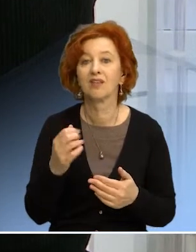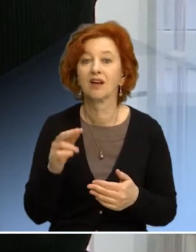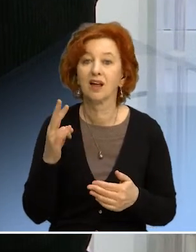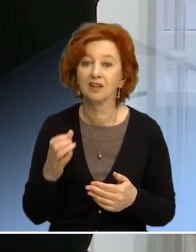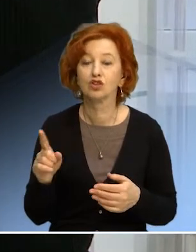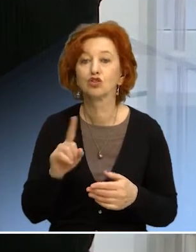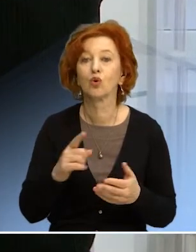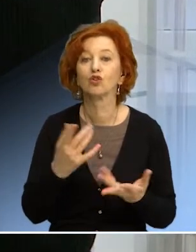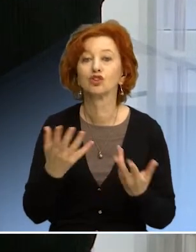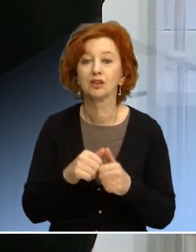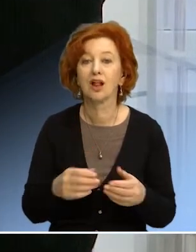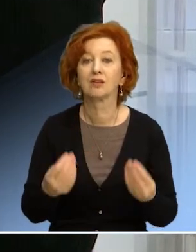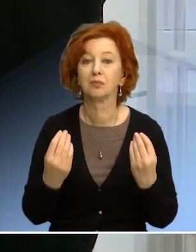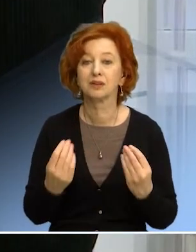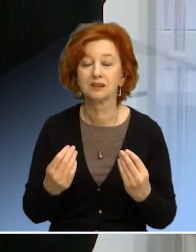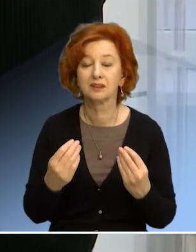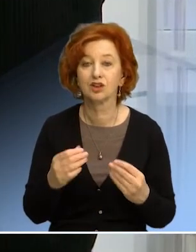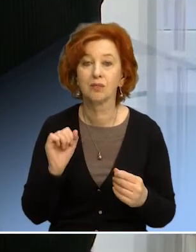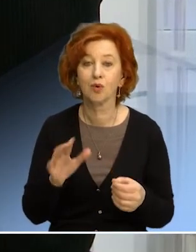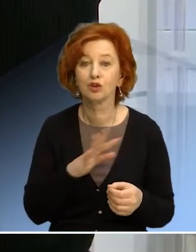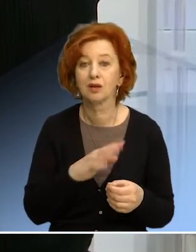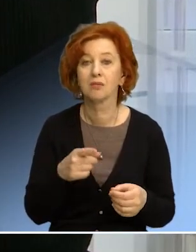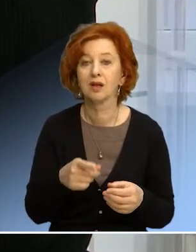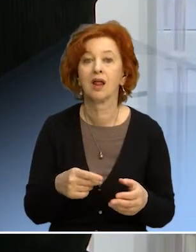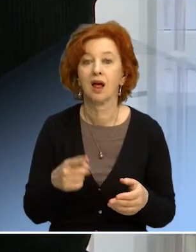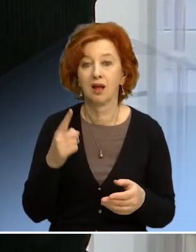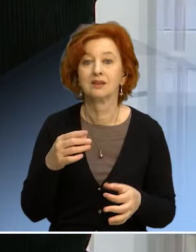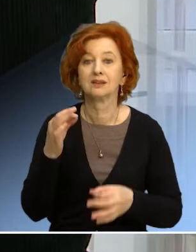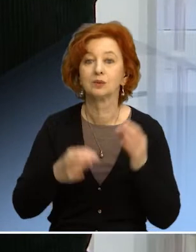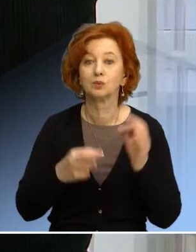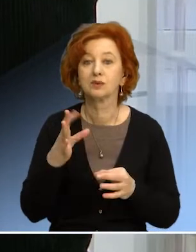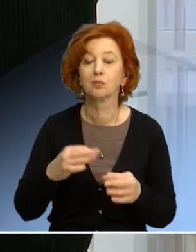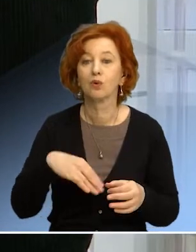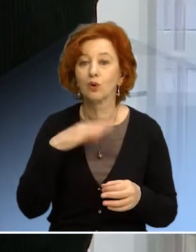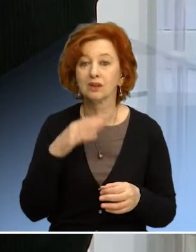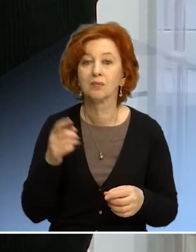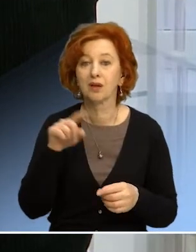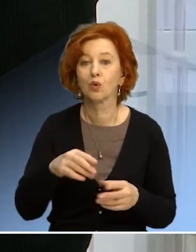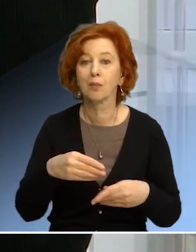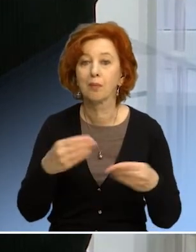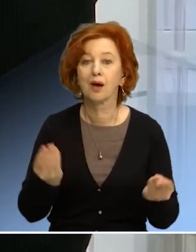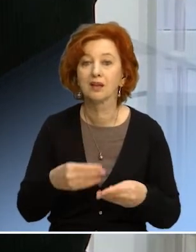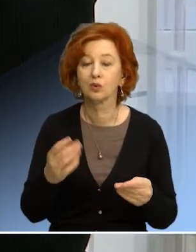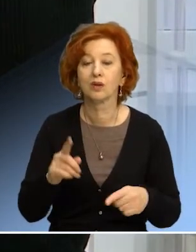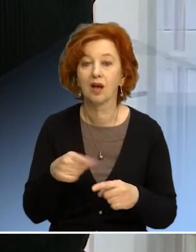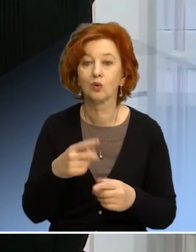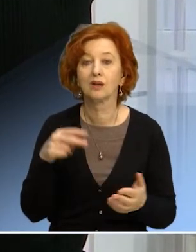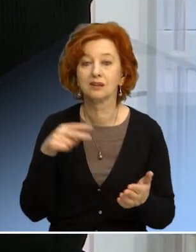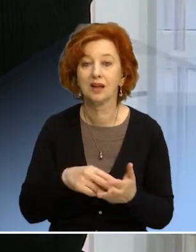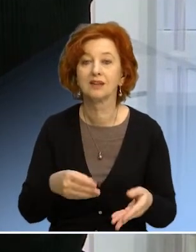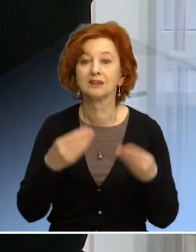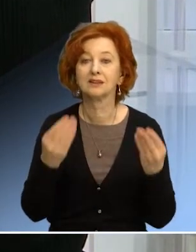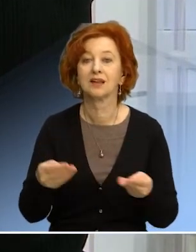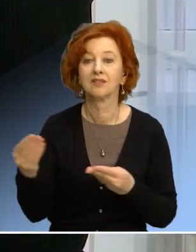фаянс, что считалось престижным, например? А можно ли было судить о достатке семьи по той посуде, которая стоит в буфете,